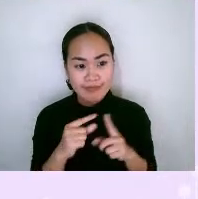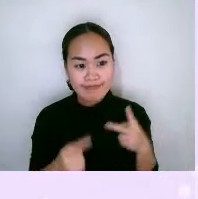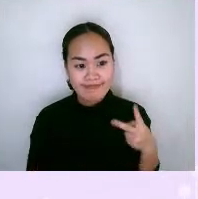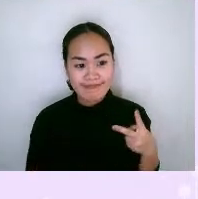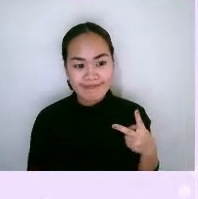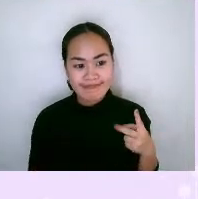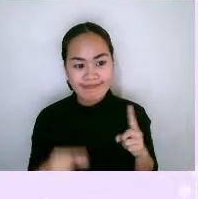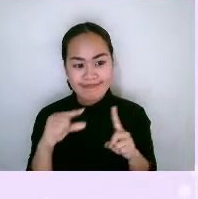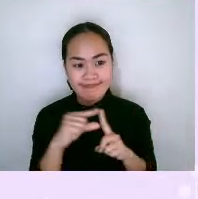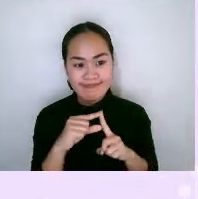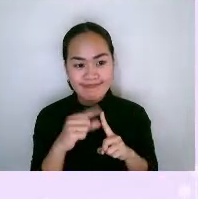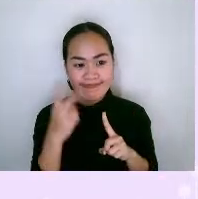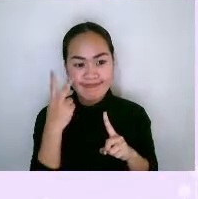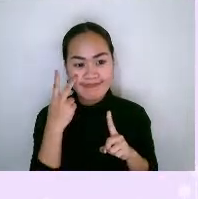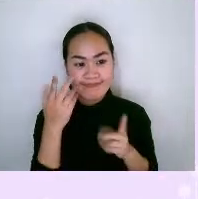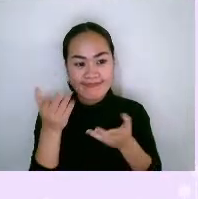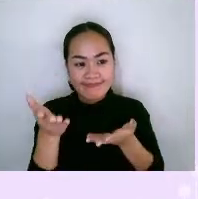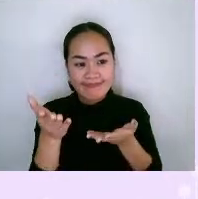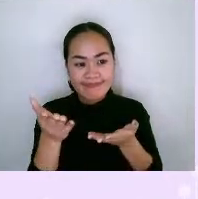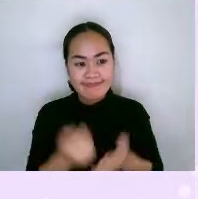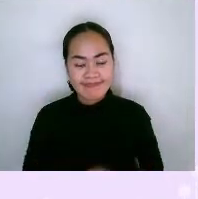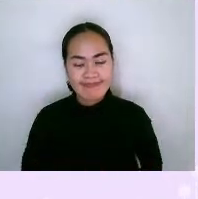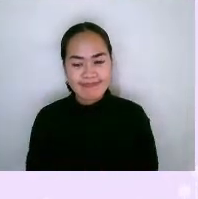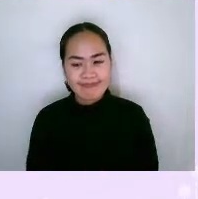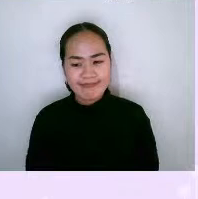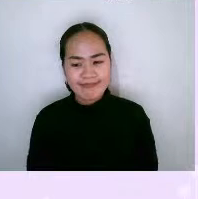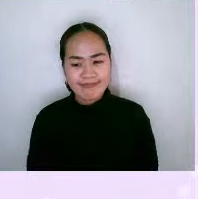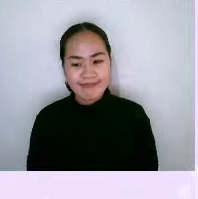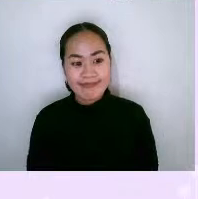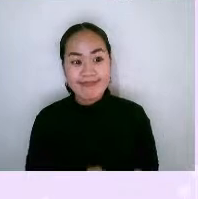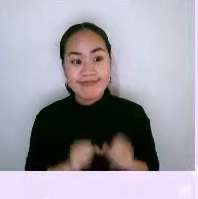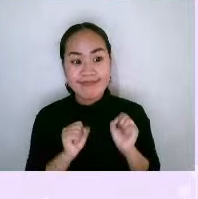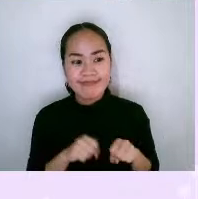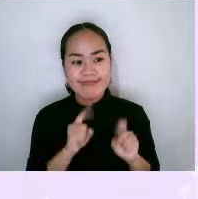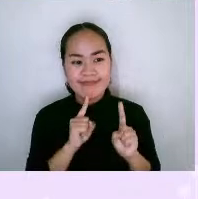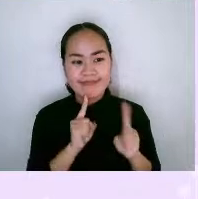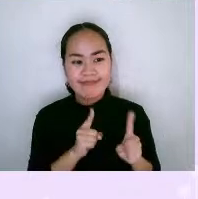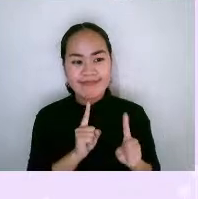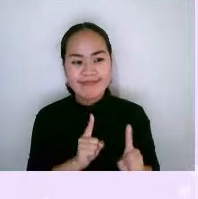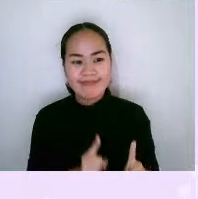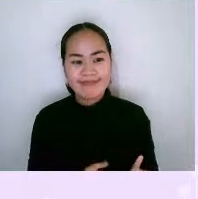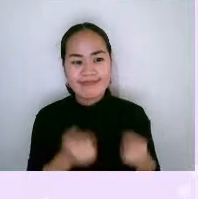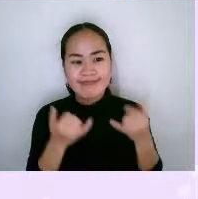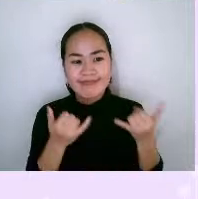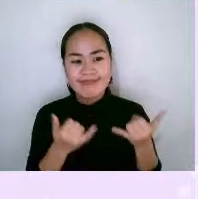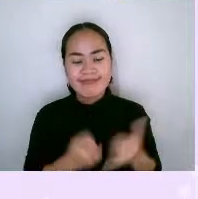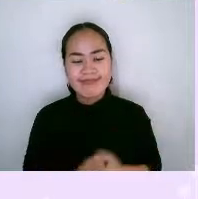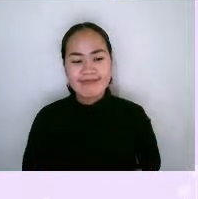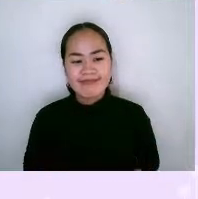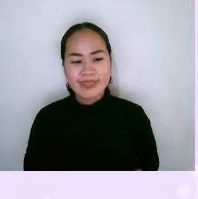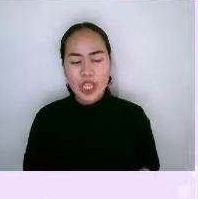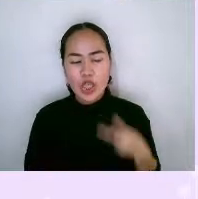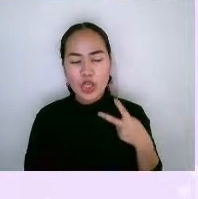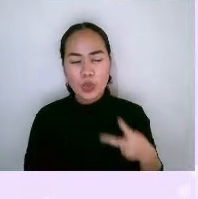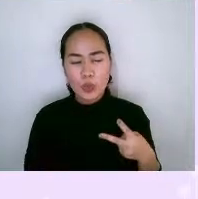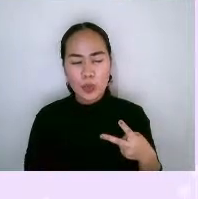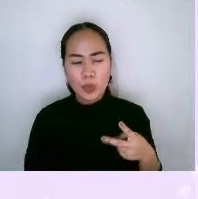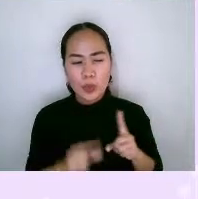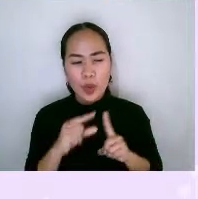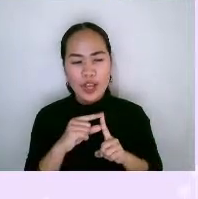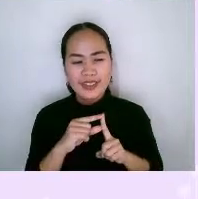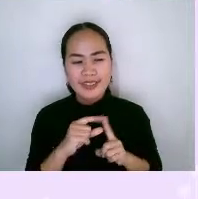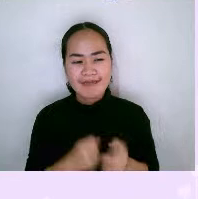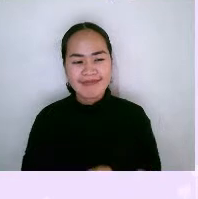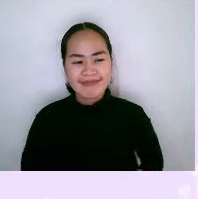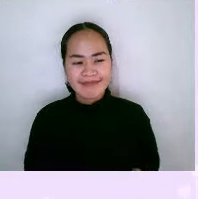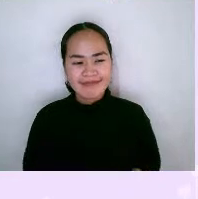May marker na po tayo. Pwede na po tayong sumagot. So, ang ating clue po dito ay 2 words.